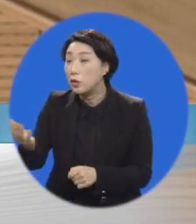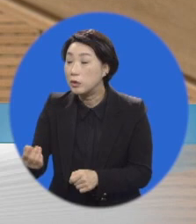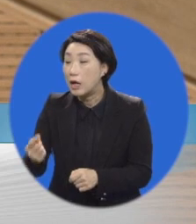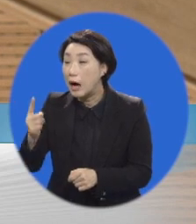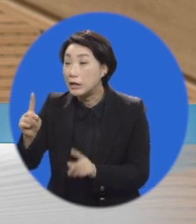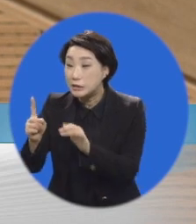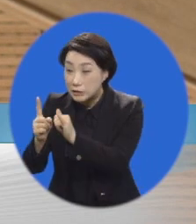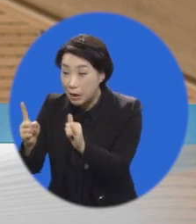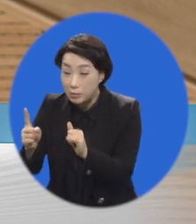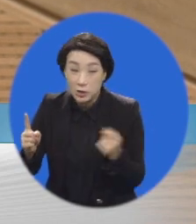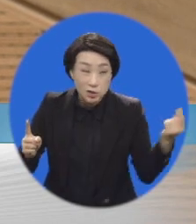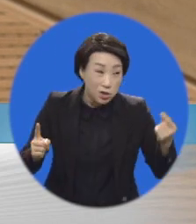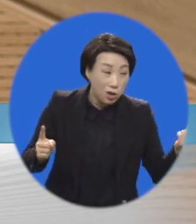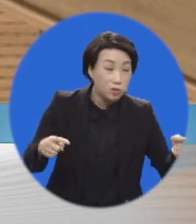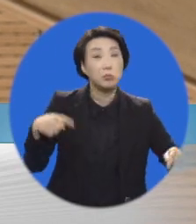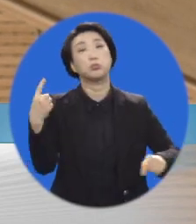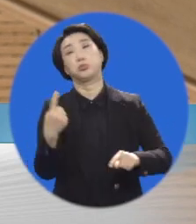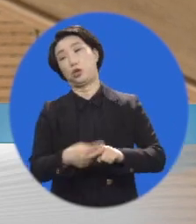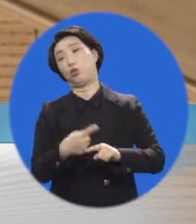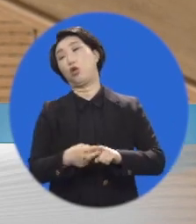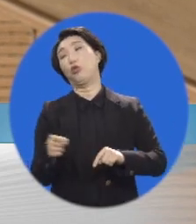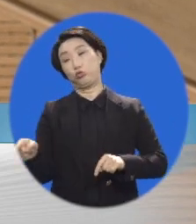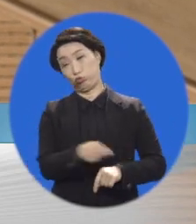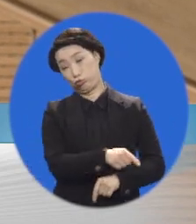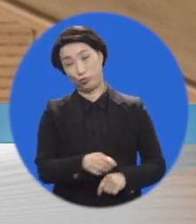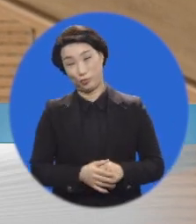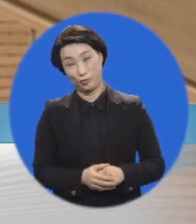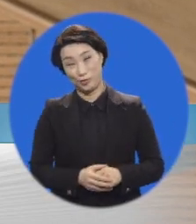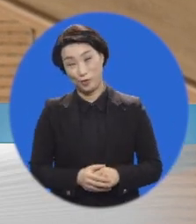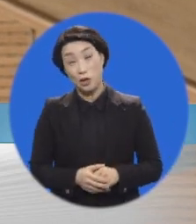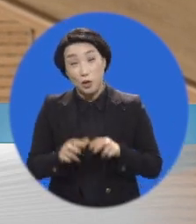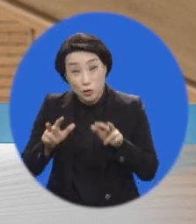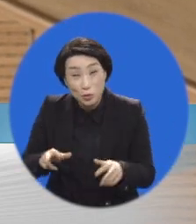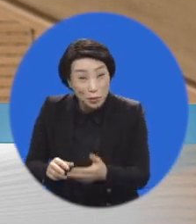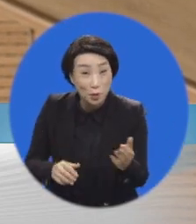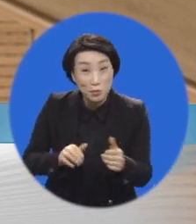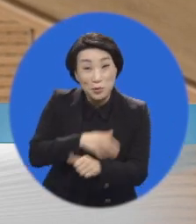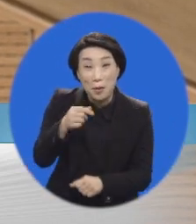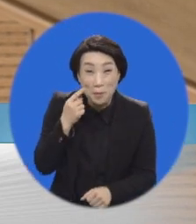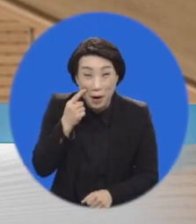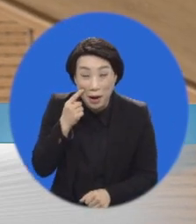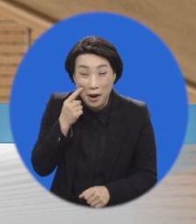명이 천을 대신한다고 했어. 그러더니 지금 보세요.